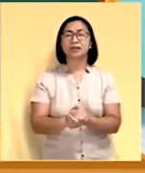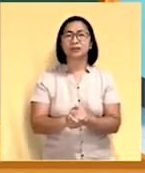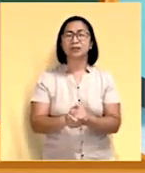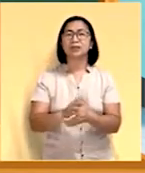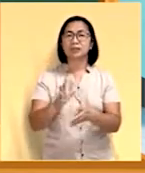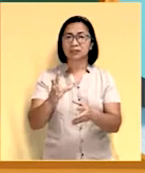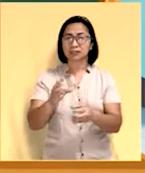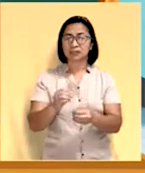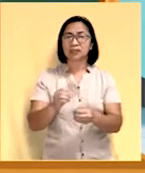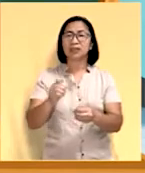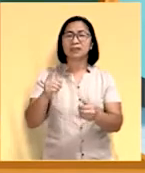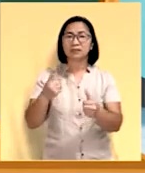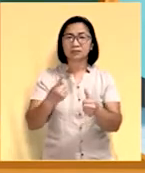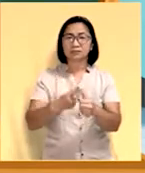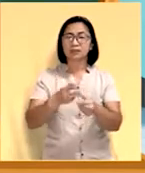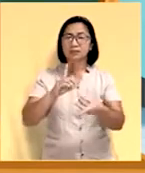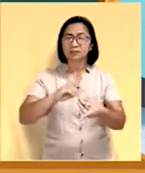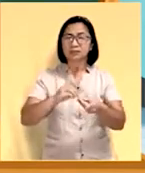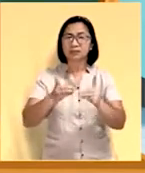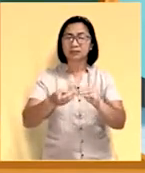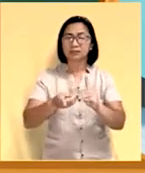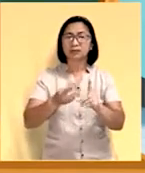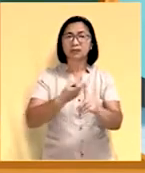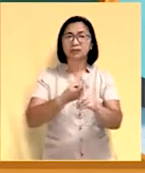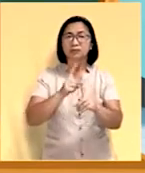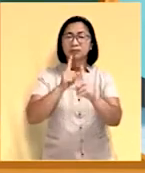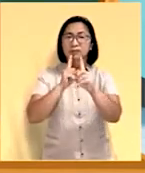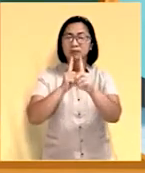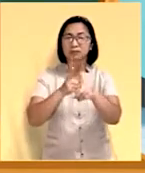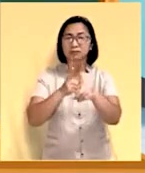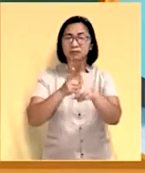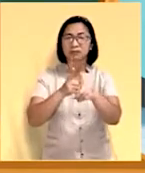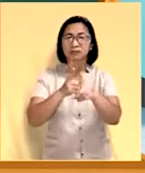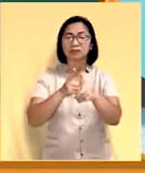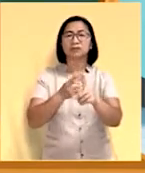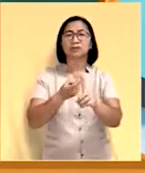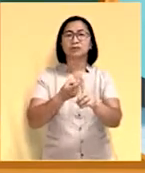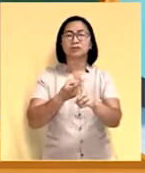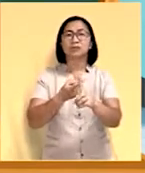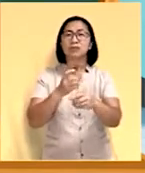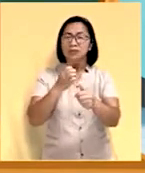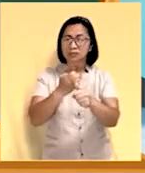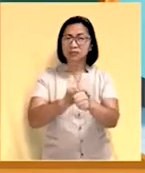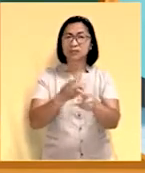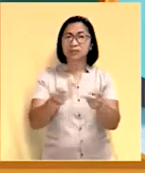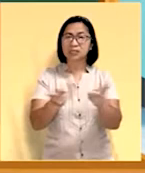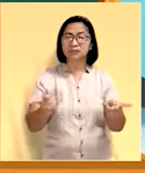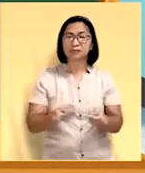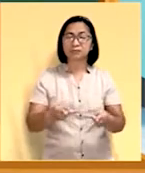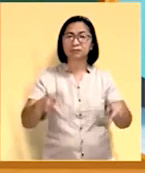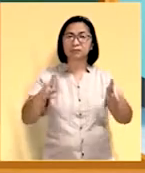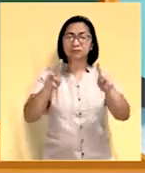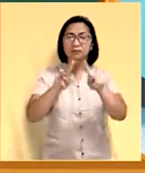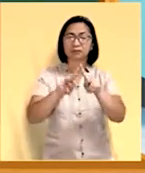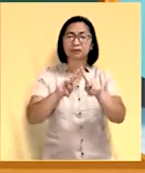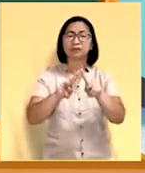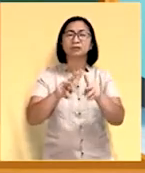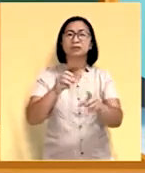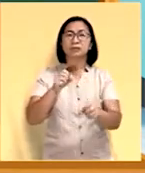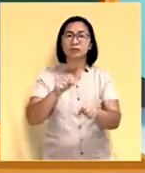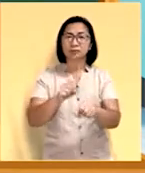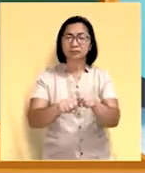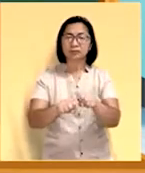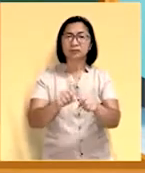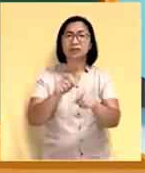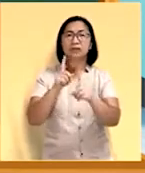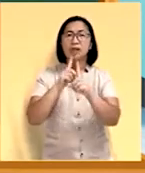Kukunin lamang ang unang digit mula sa mga sagot sa bawat place value. Kaya ang